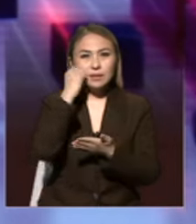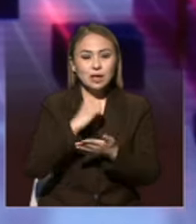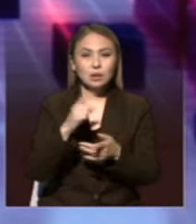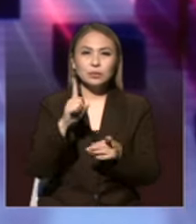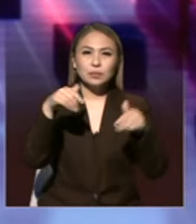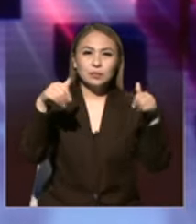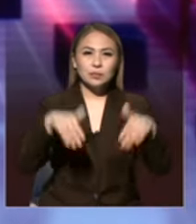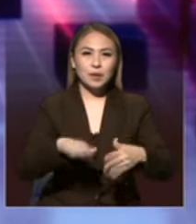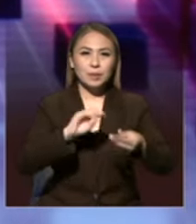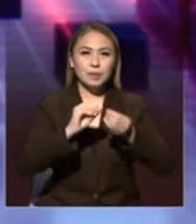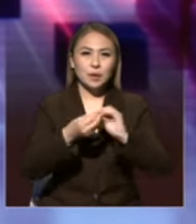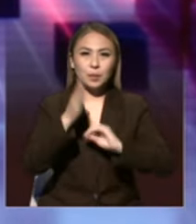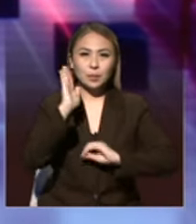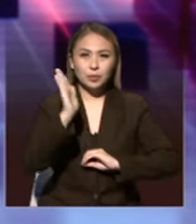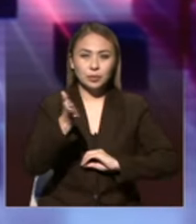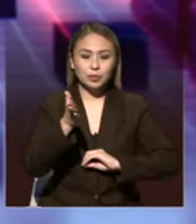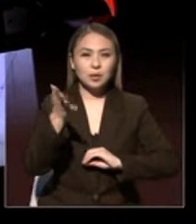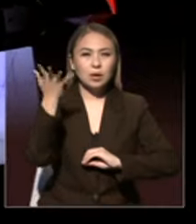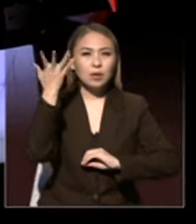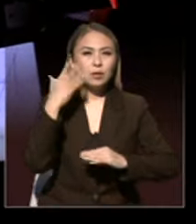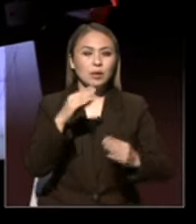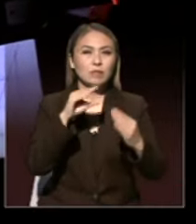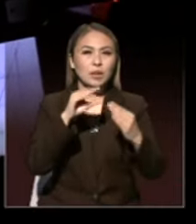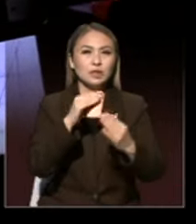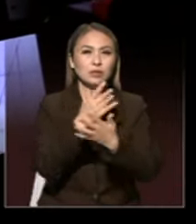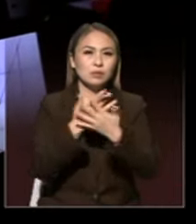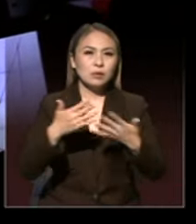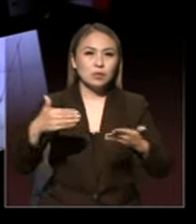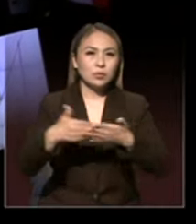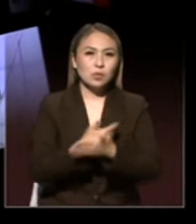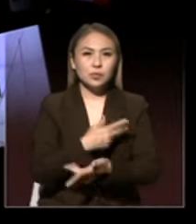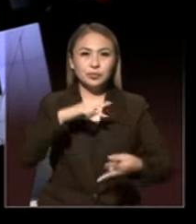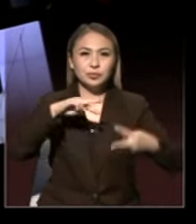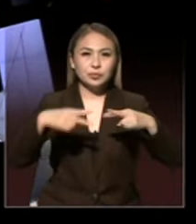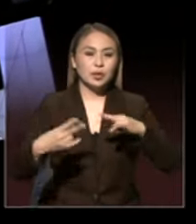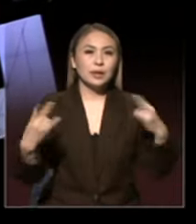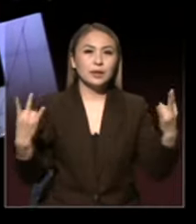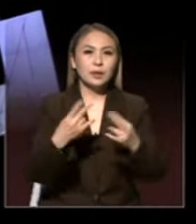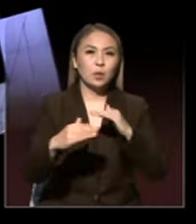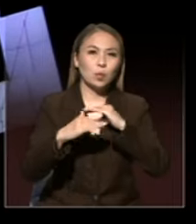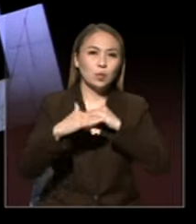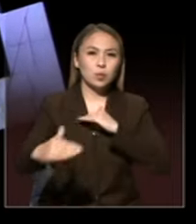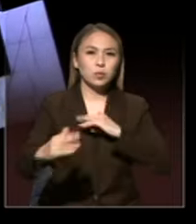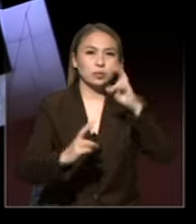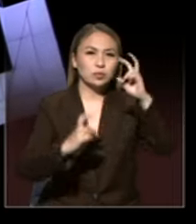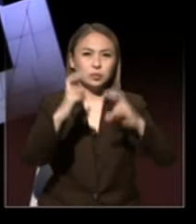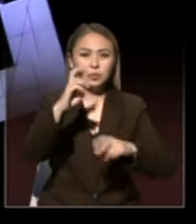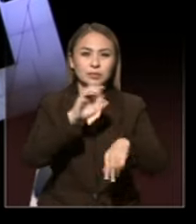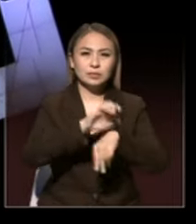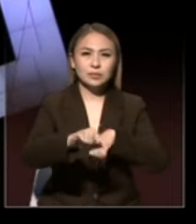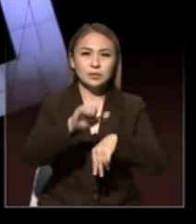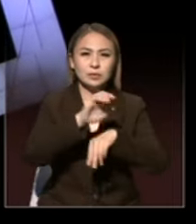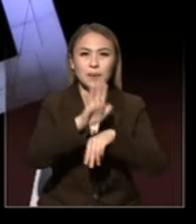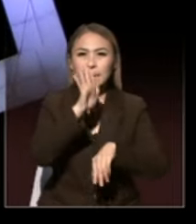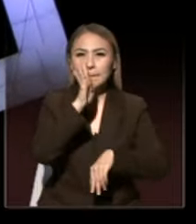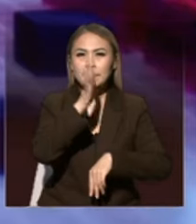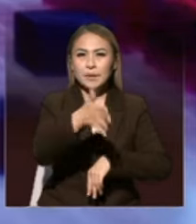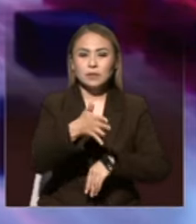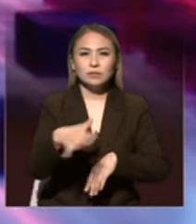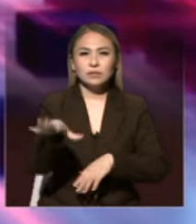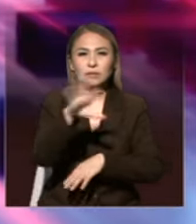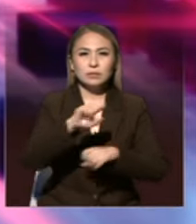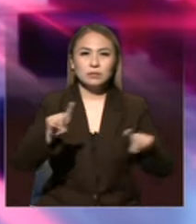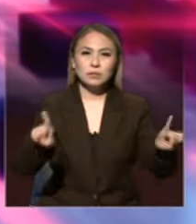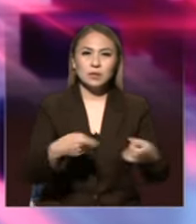мәселе шешілеме. Автопаркты біз қалай жаңартуымыз тиіс. Елдегі отандық өндіріс соңғы 5 жылда қаншалықты